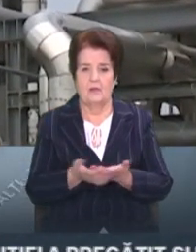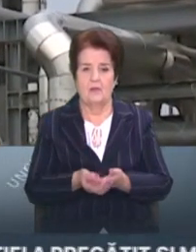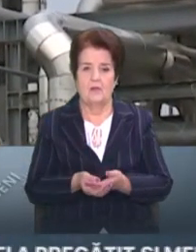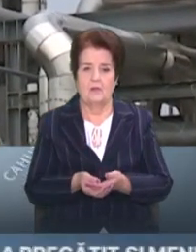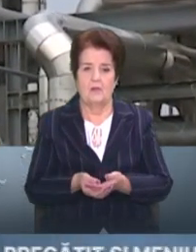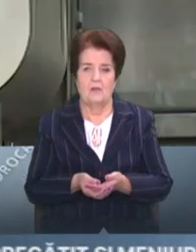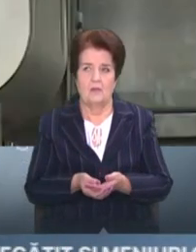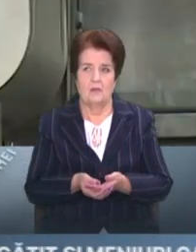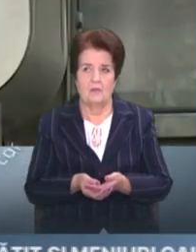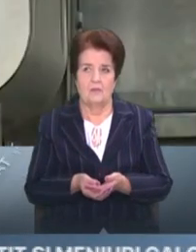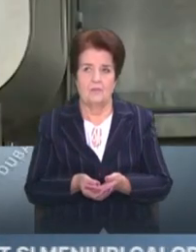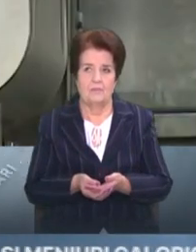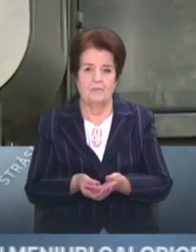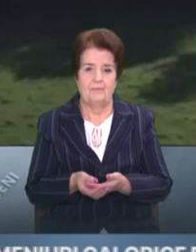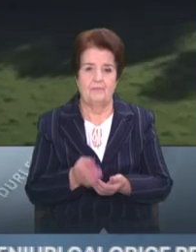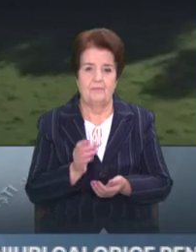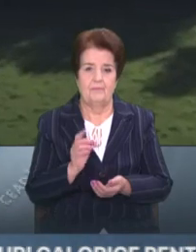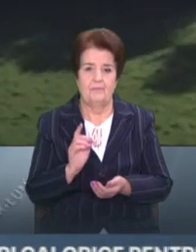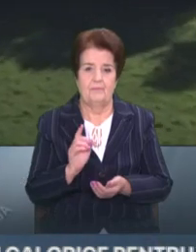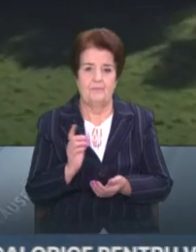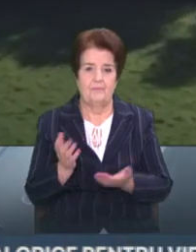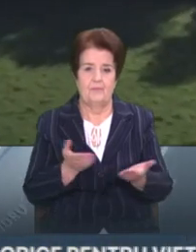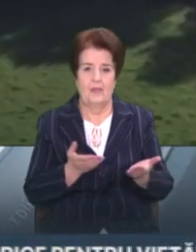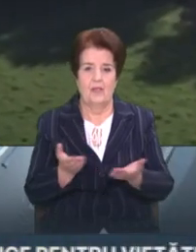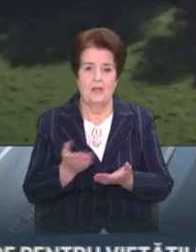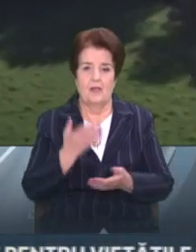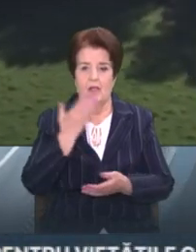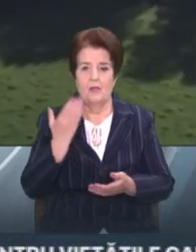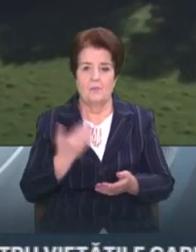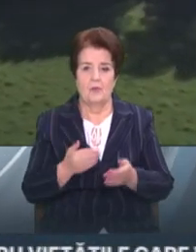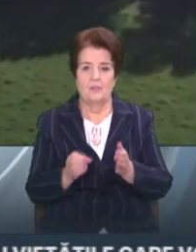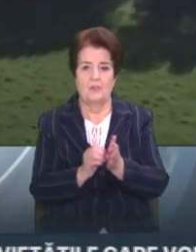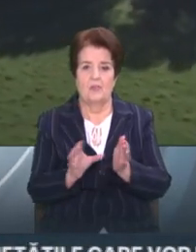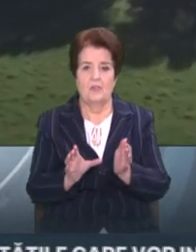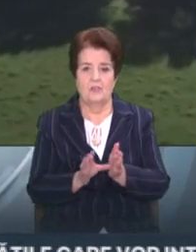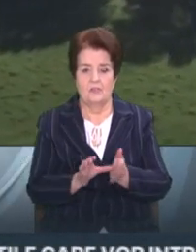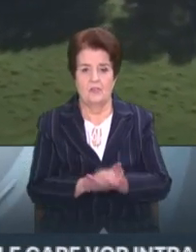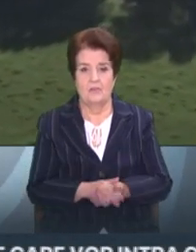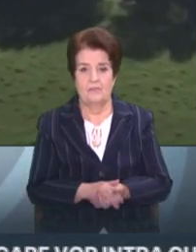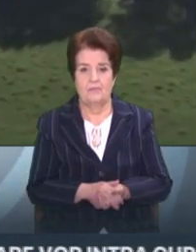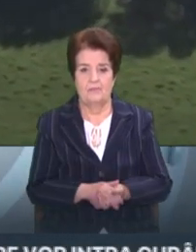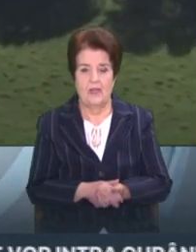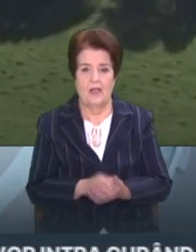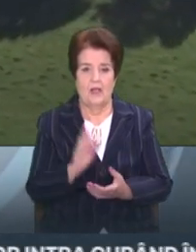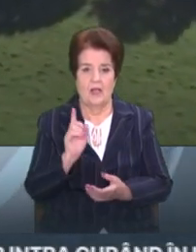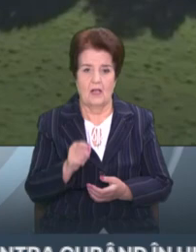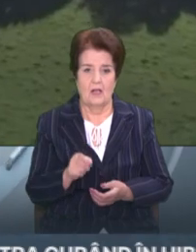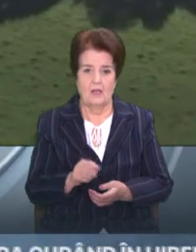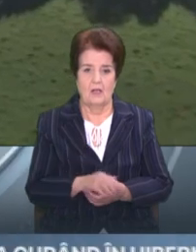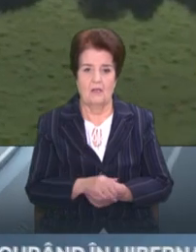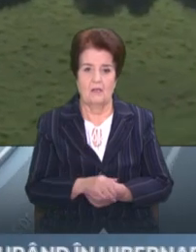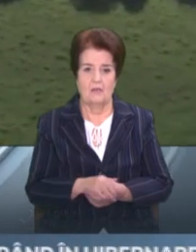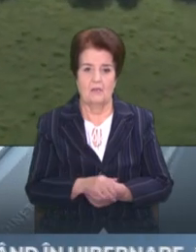faptul că pe piața din România, practic, prețurile la energie sunt de 3-4 ori mai mari decât cele pe care